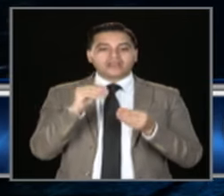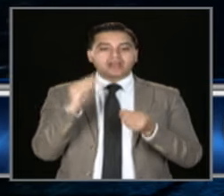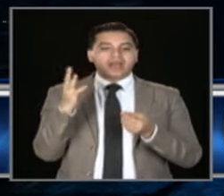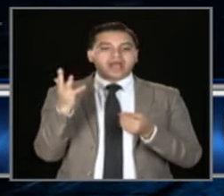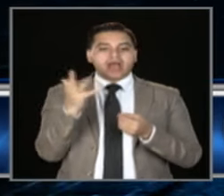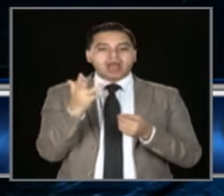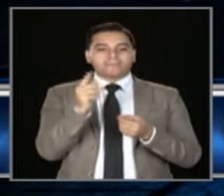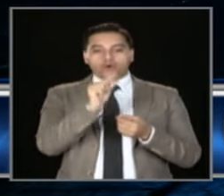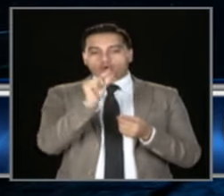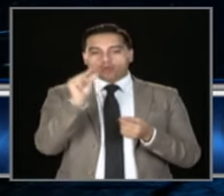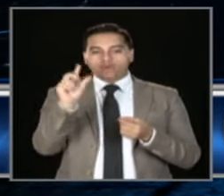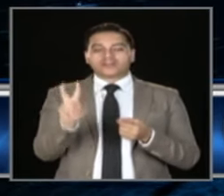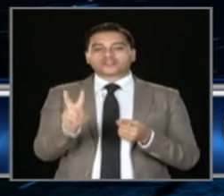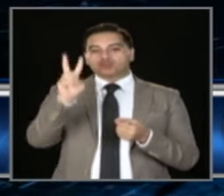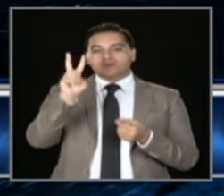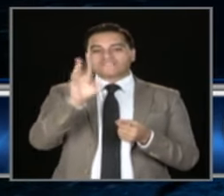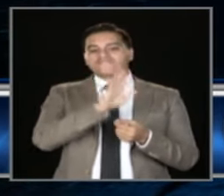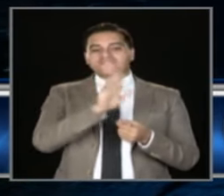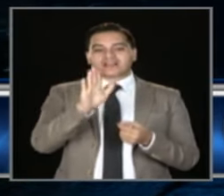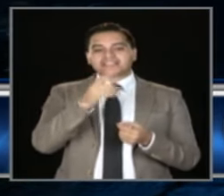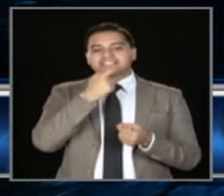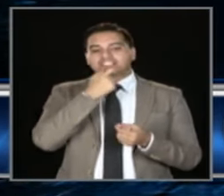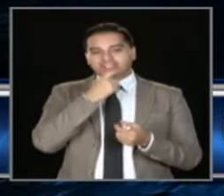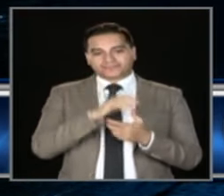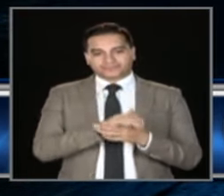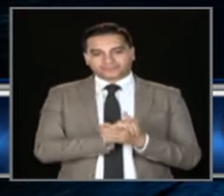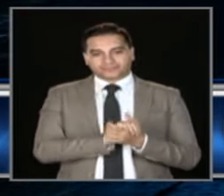تتكون من سبعه حروف